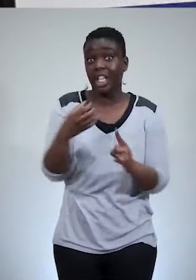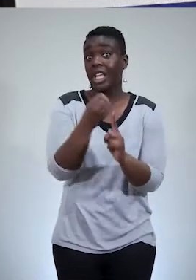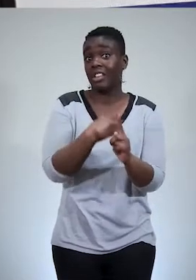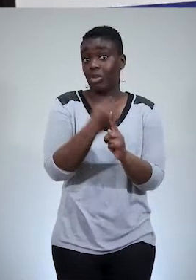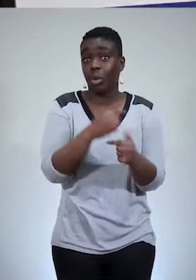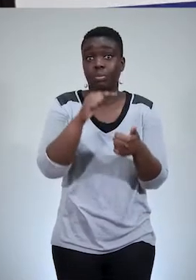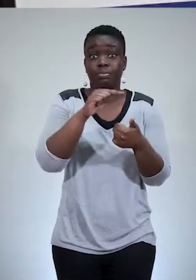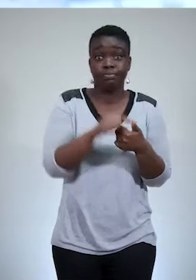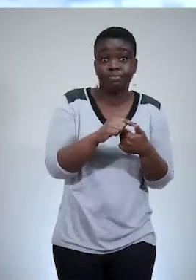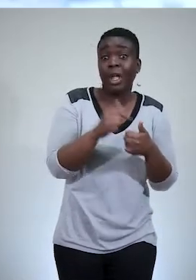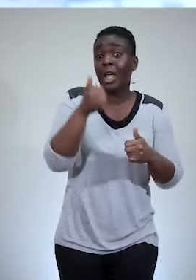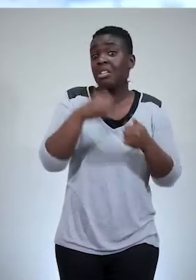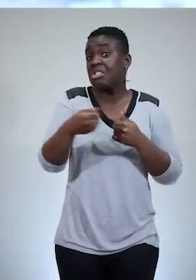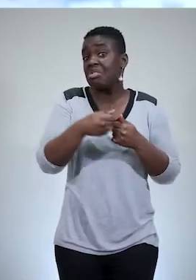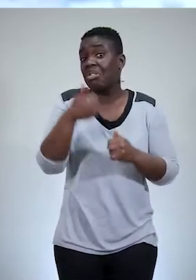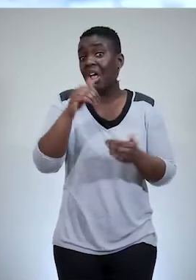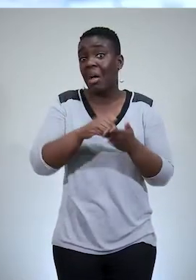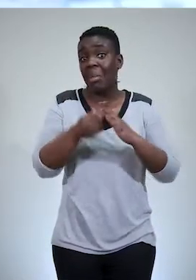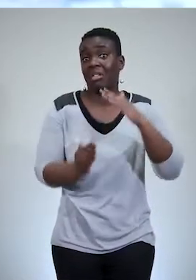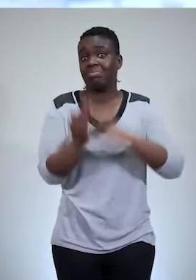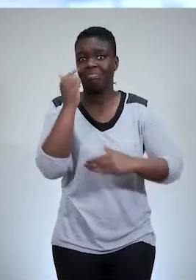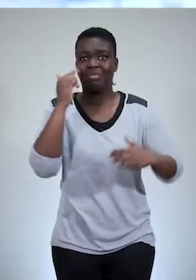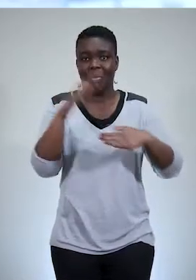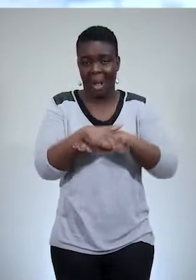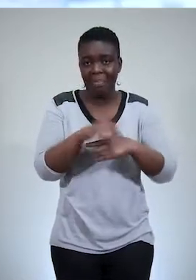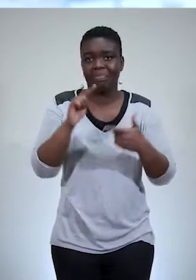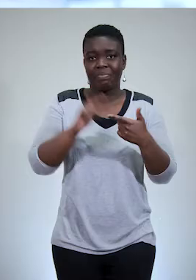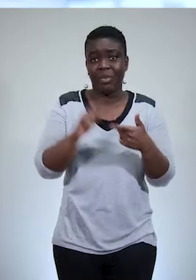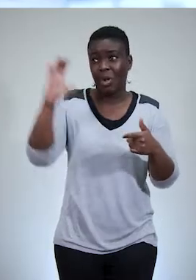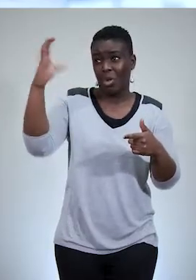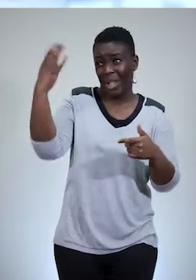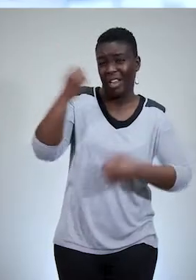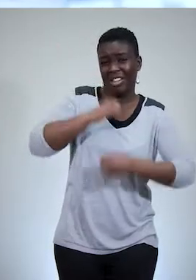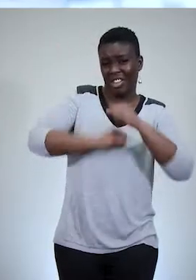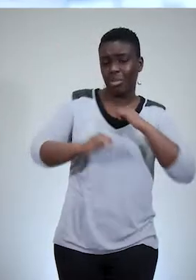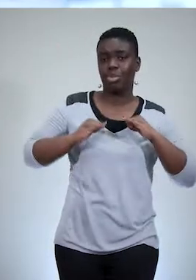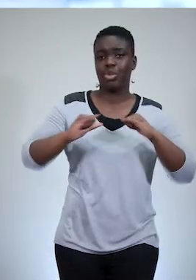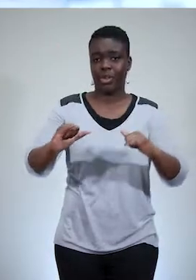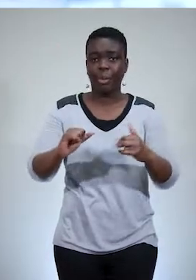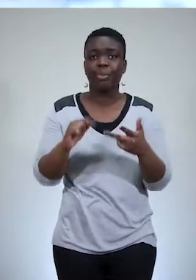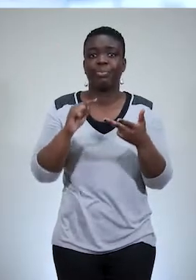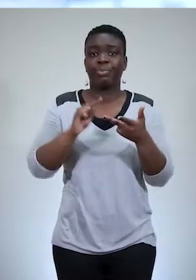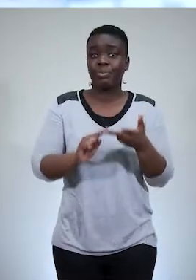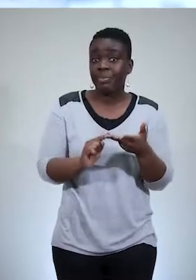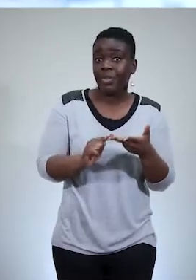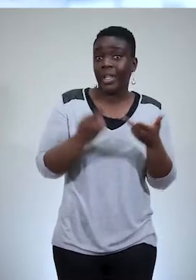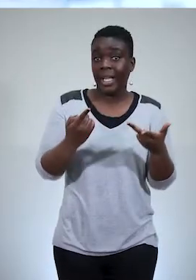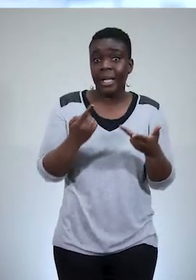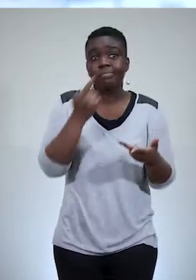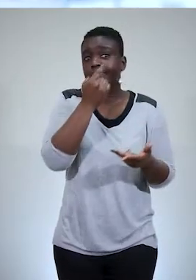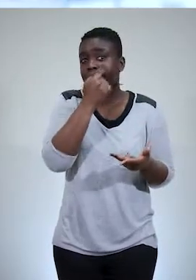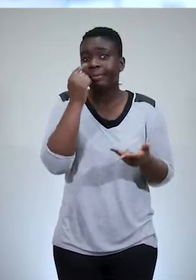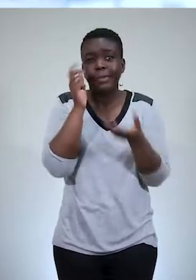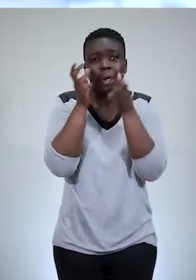concourir au rétablissement d'une égalité des chances pour les jeunes en apportant des solutions concrètes. Avec ce programme vidéo, découvrez les défis et les